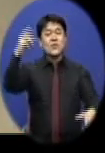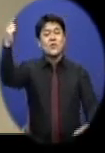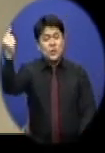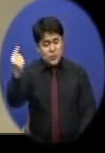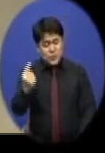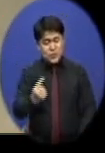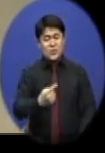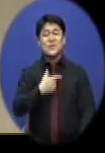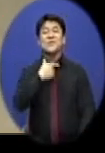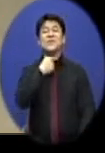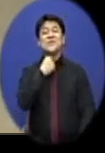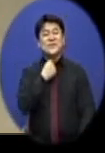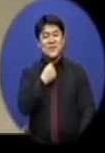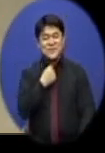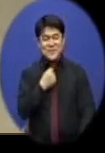돌아갈래.